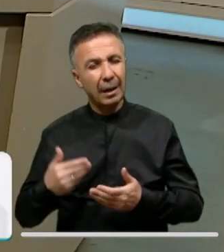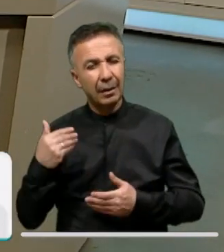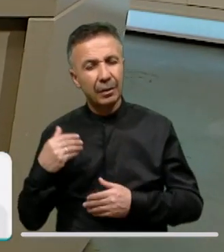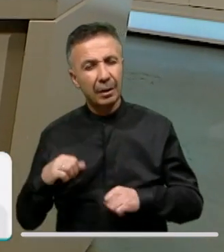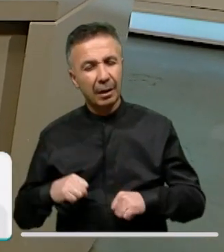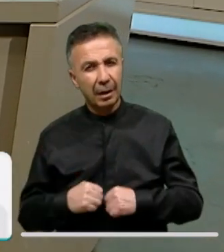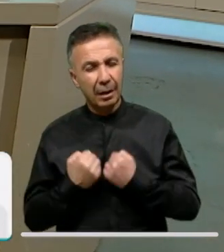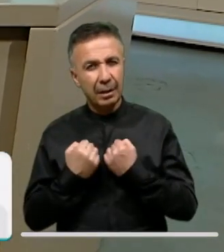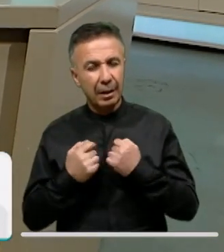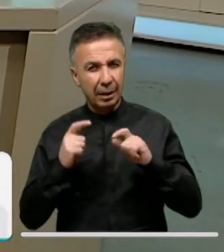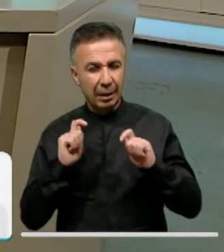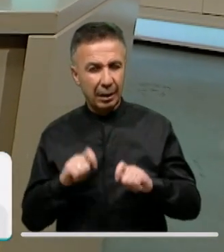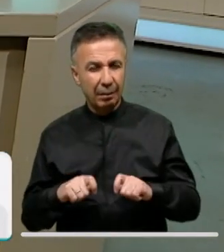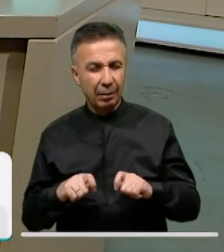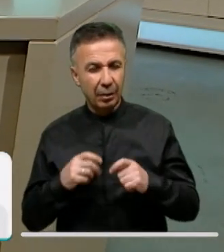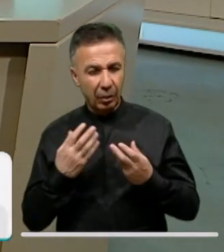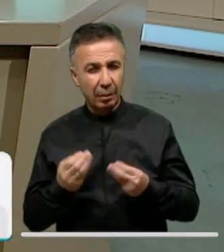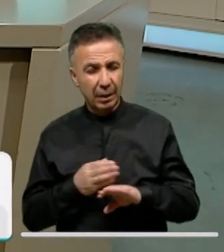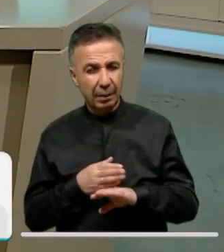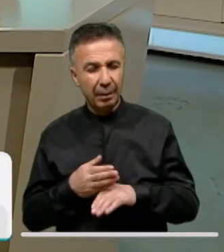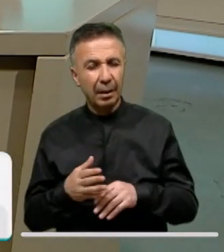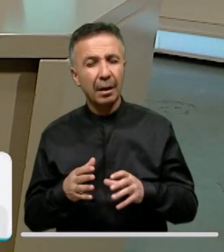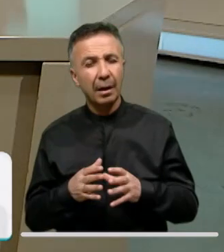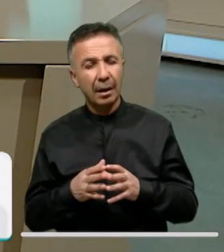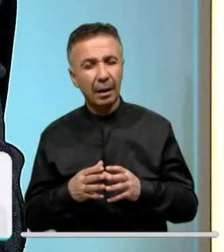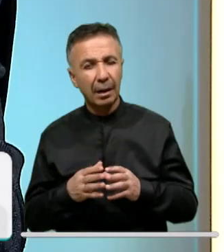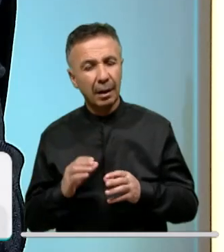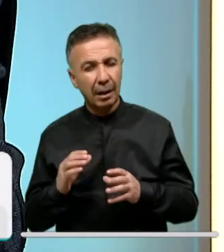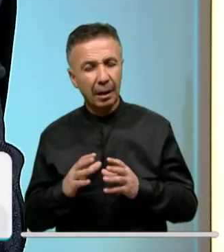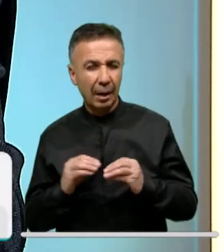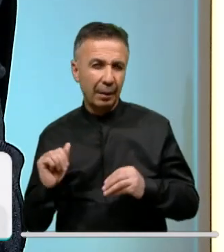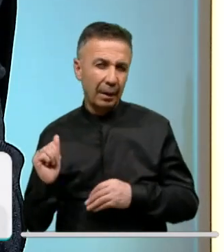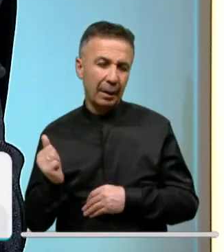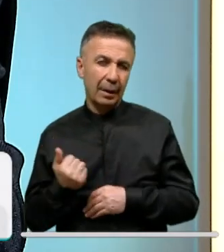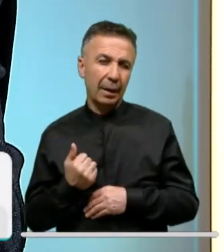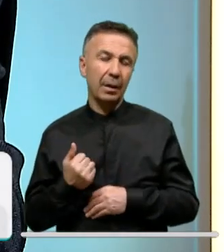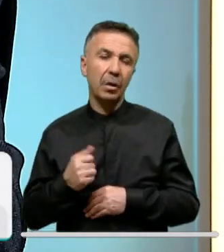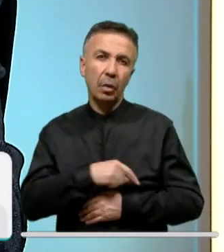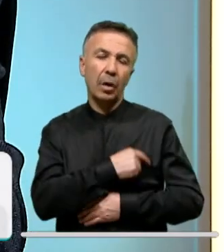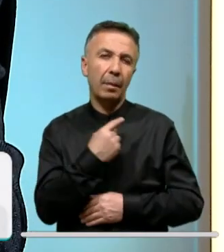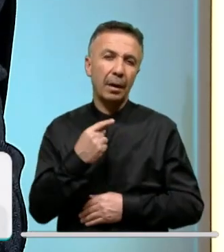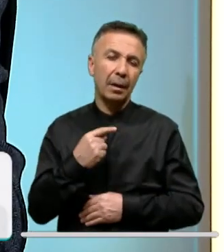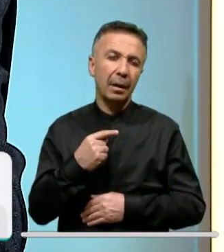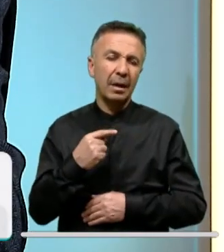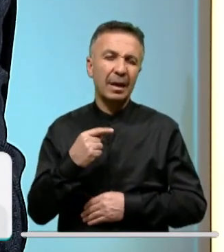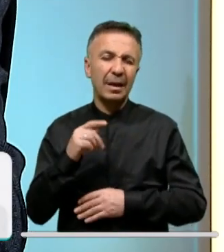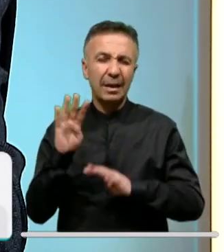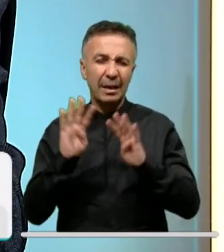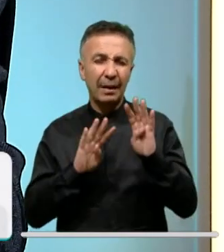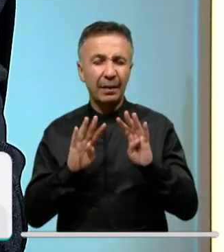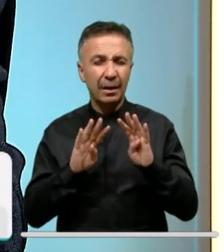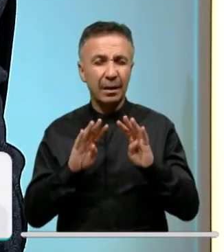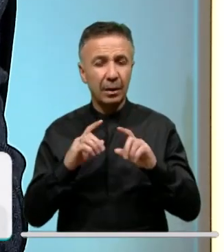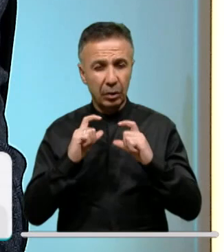kazaya karışmış olması dolayısıyla kaybettiği değeri normal trafik sigortası poliçesi zorunlu